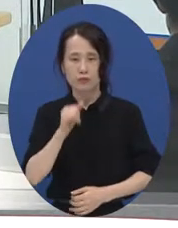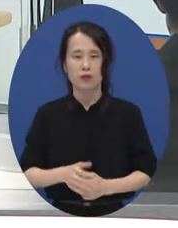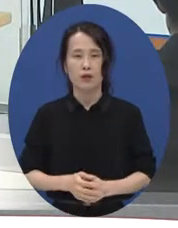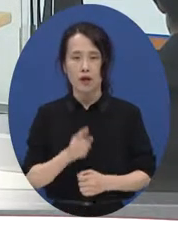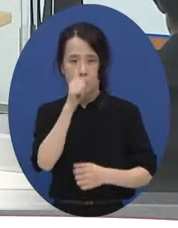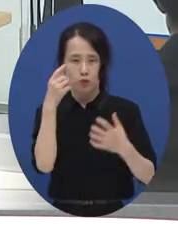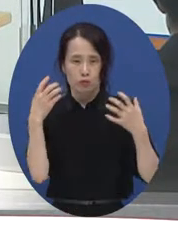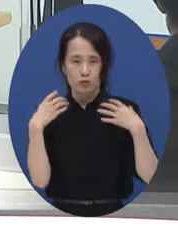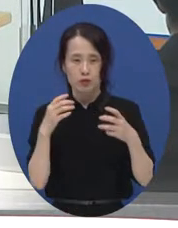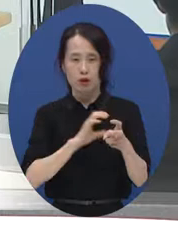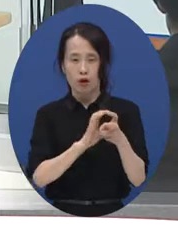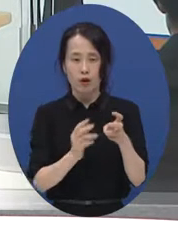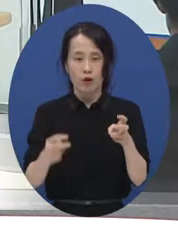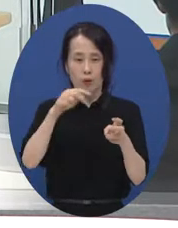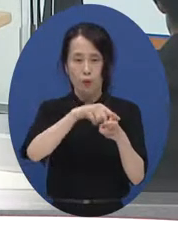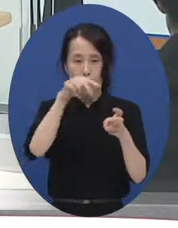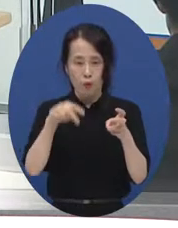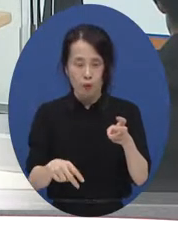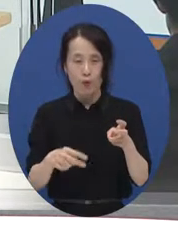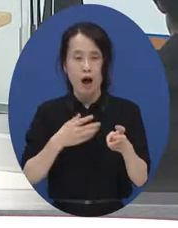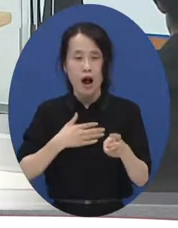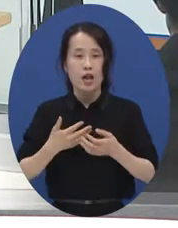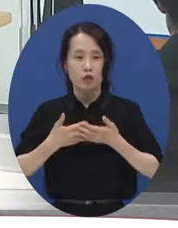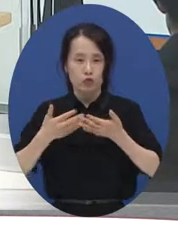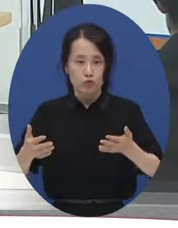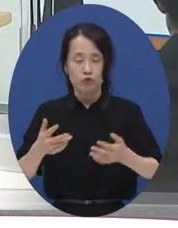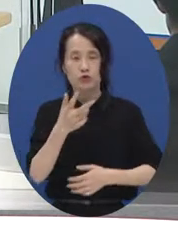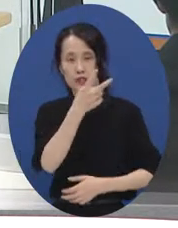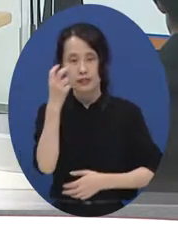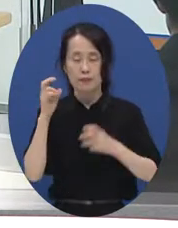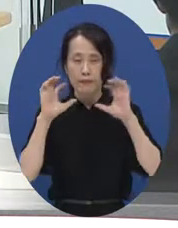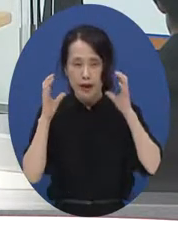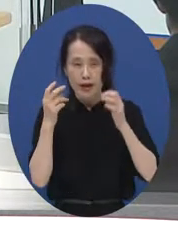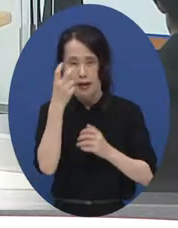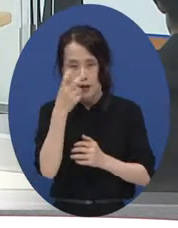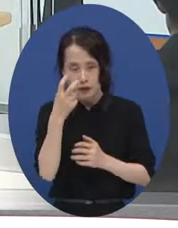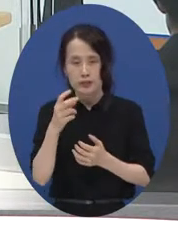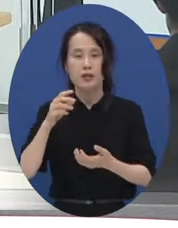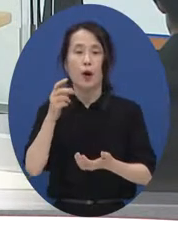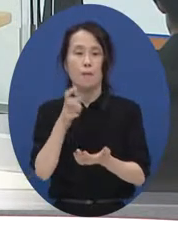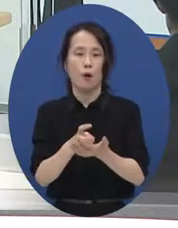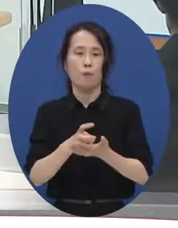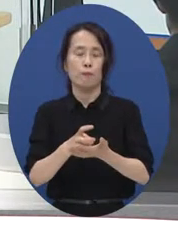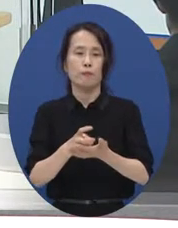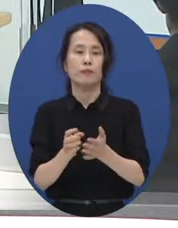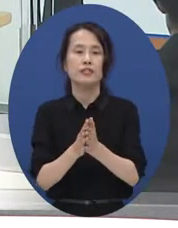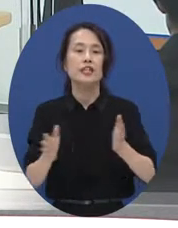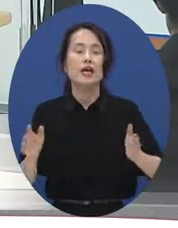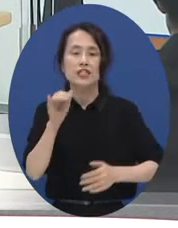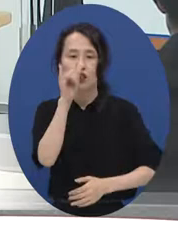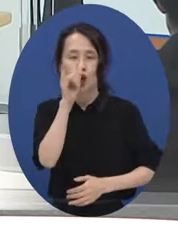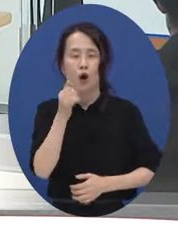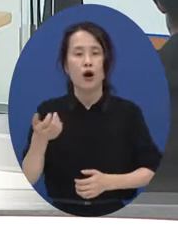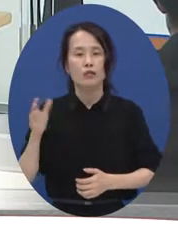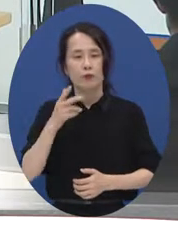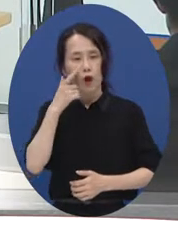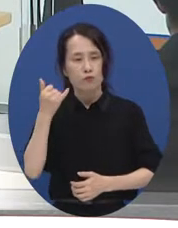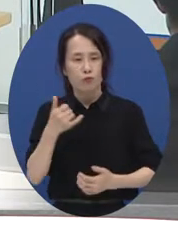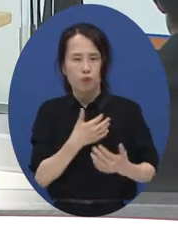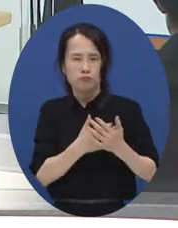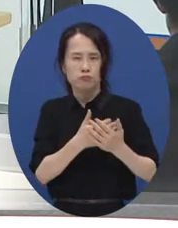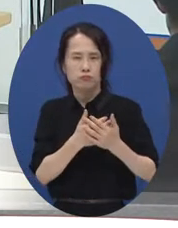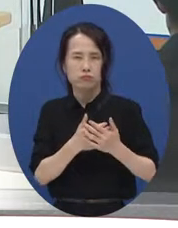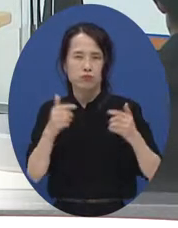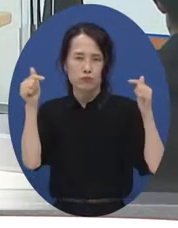정부에서 승하차 알림 장치, 일명 슬리핑 차일드 체크 의무화를 시행 중에 있습니다만 부모들의 불안감은 해소되지 않고